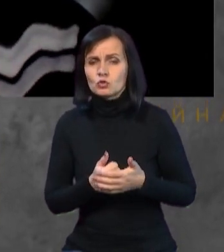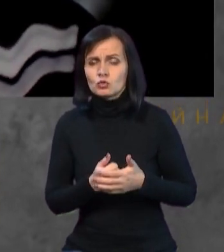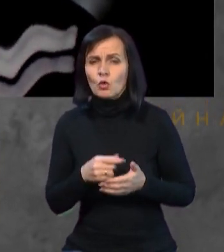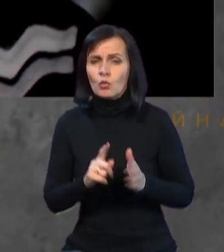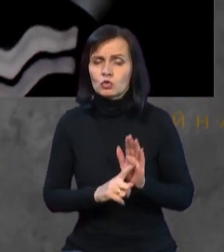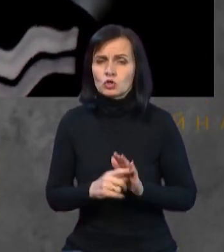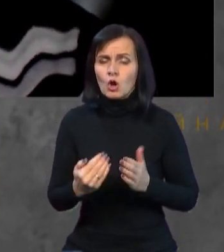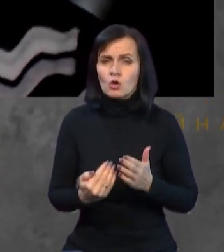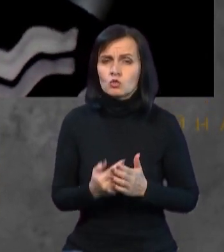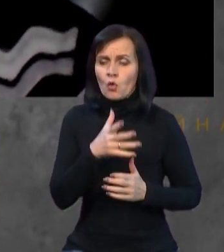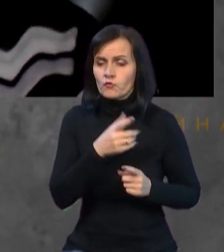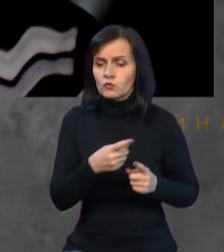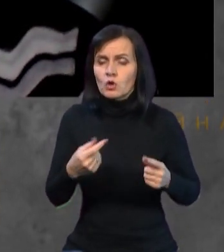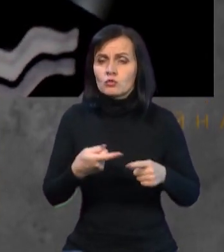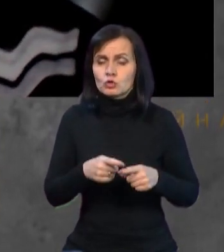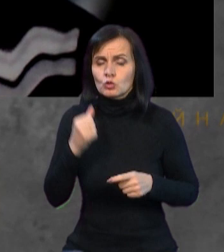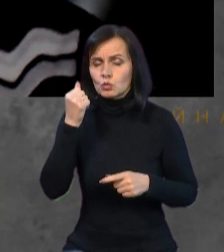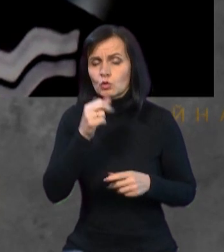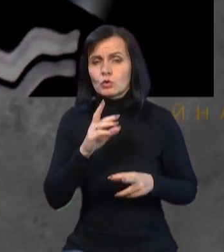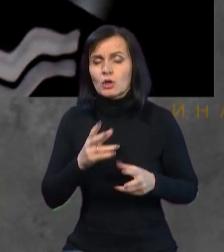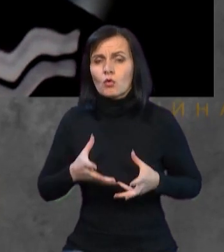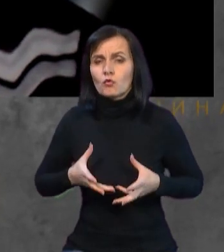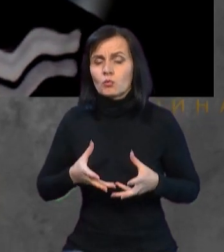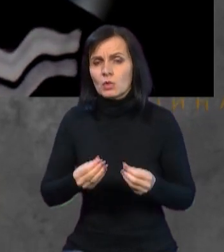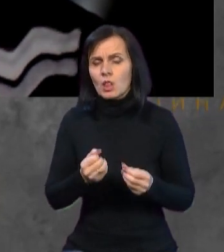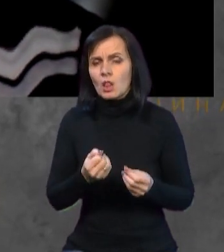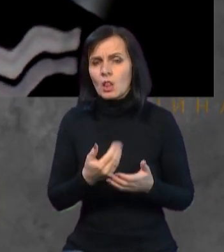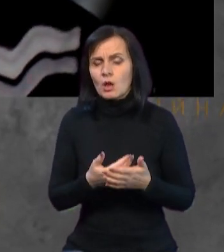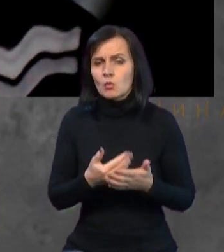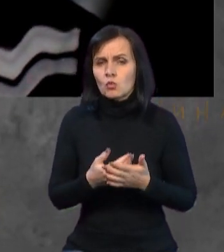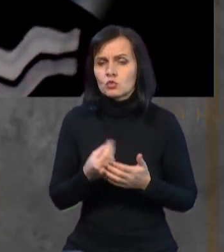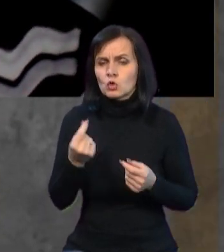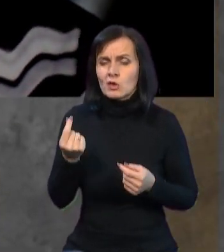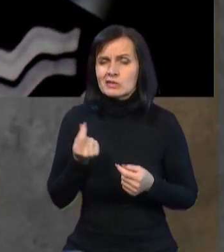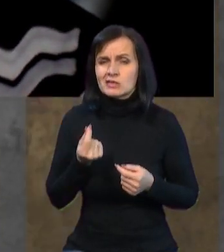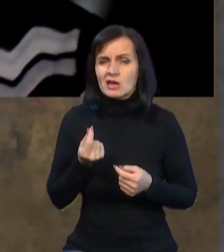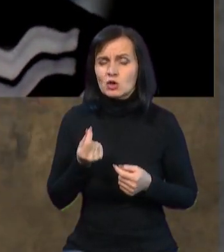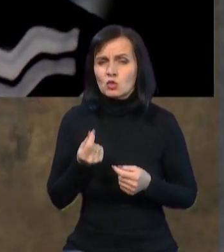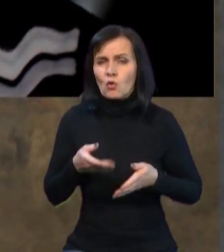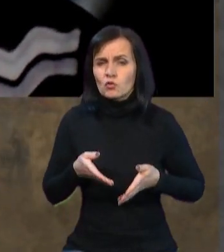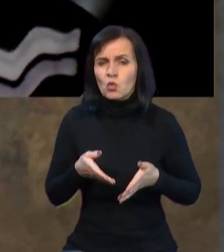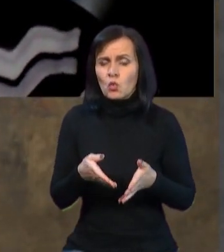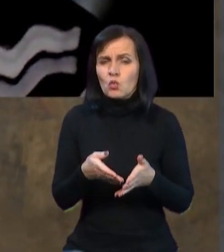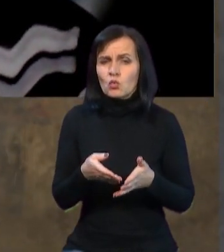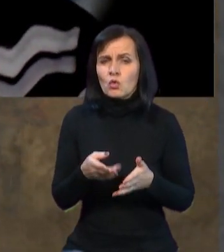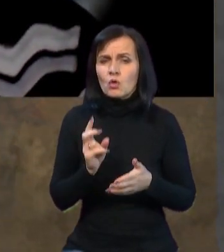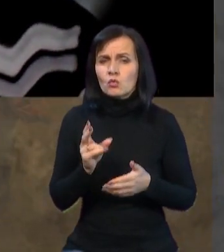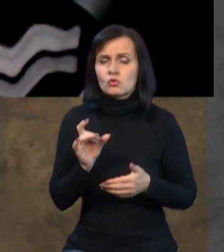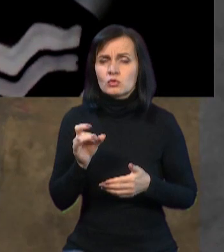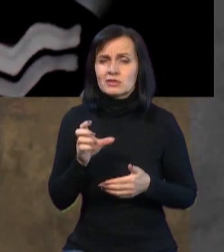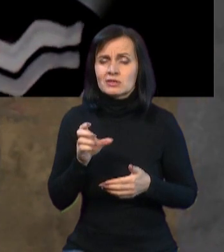думку, в цьому році якось впливає, можливо, зерновий коридор на курс долара до гривні?